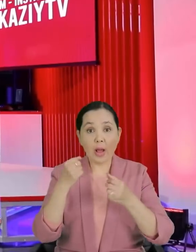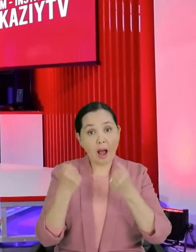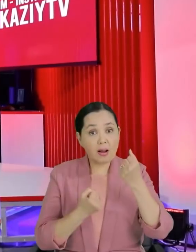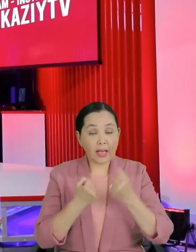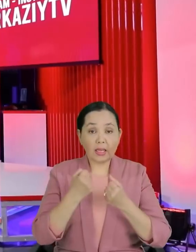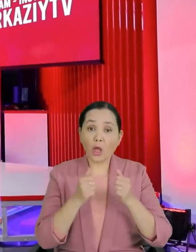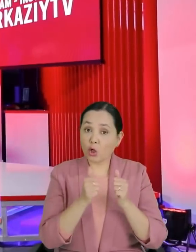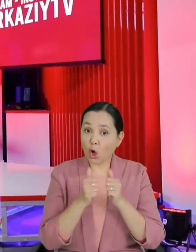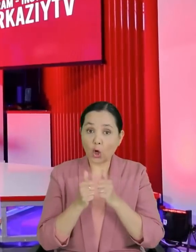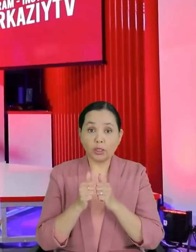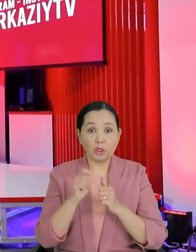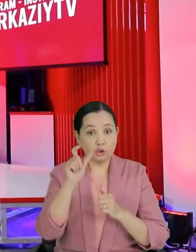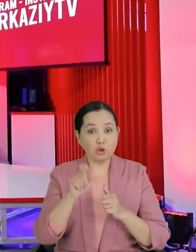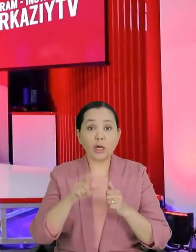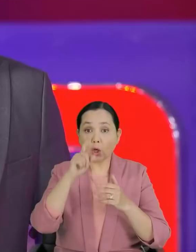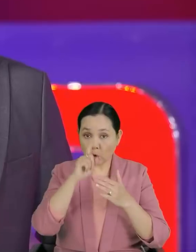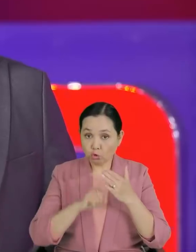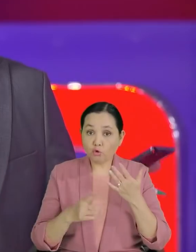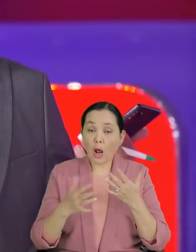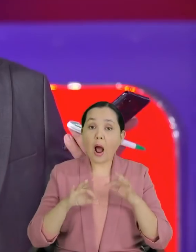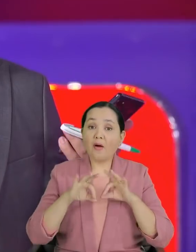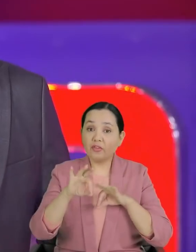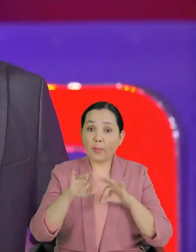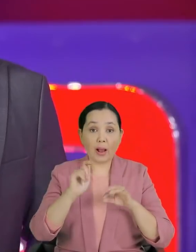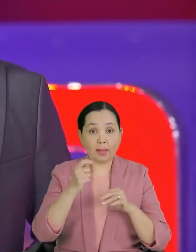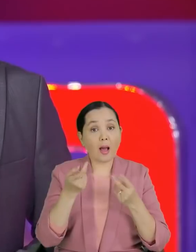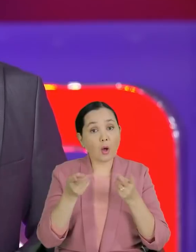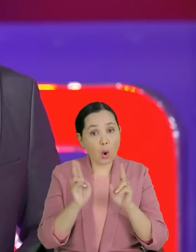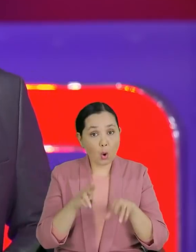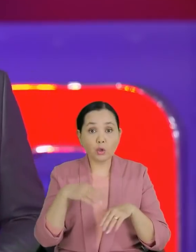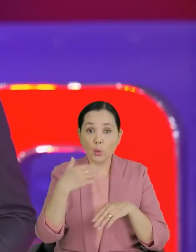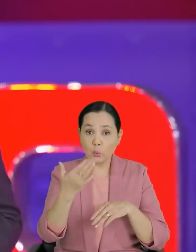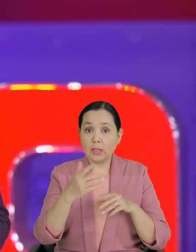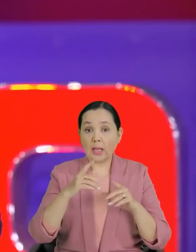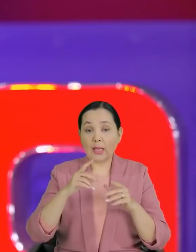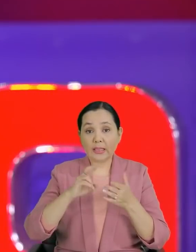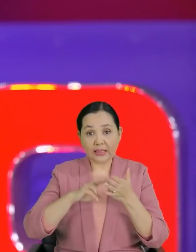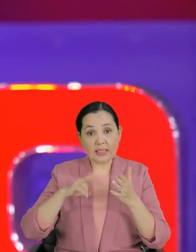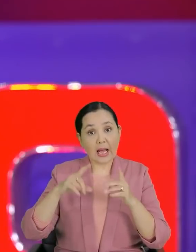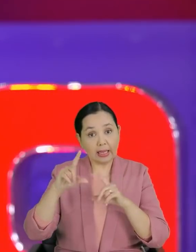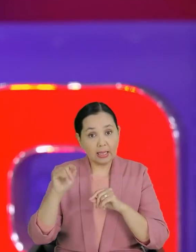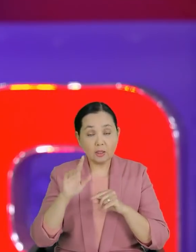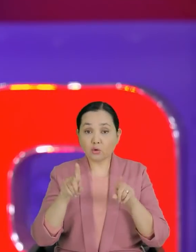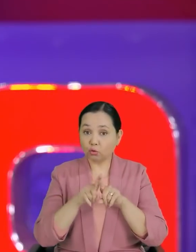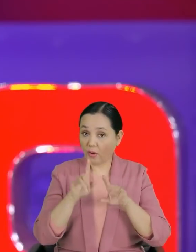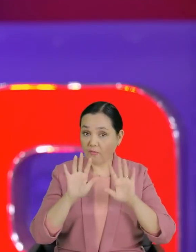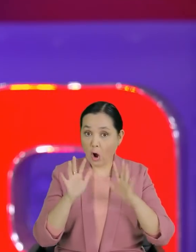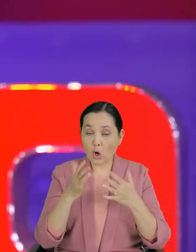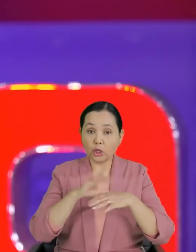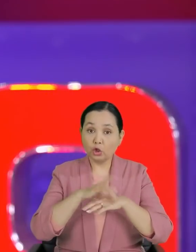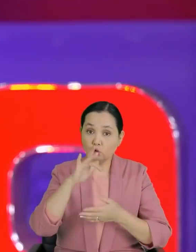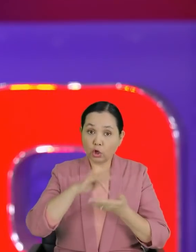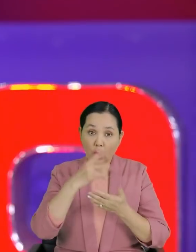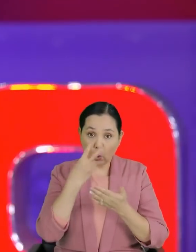ham yonidagi sherigiga ishonadi, avtomashinada kalitni qoldiradi va uni tark etadi. Xuddi shunday voqea Toshkent